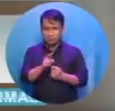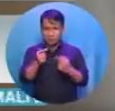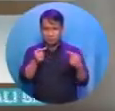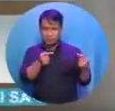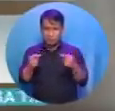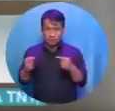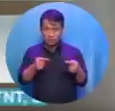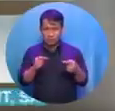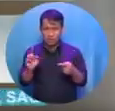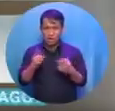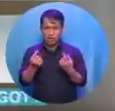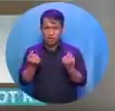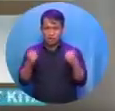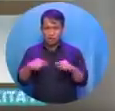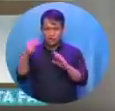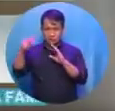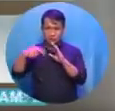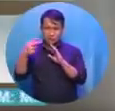Ano po nag-ending sa video, ma'am?